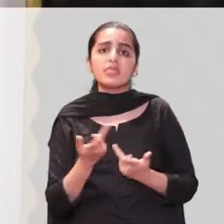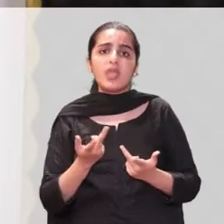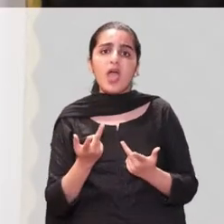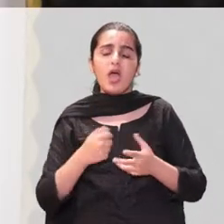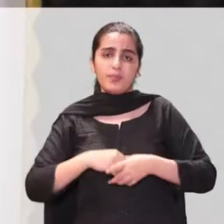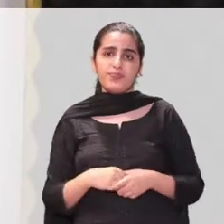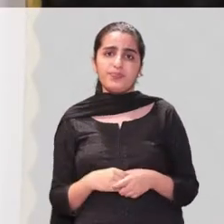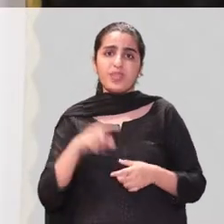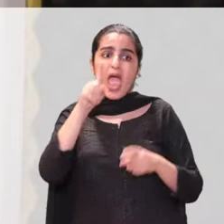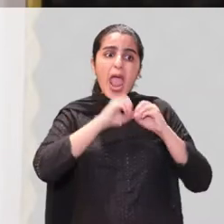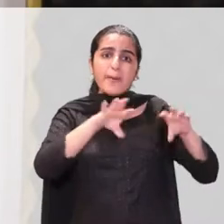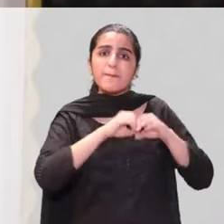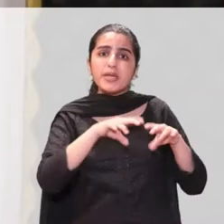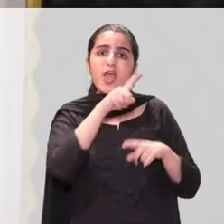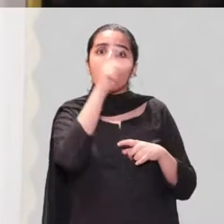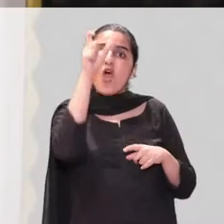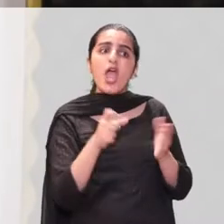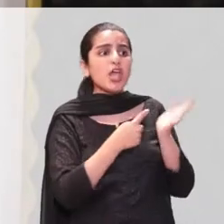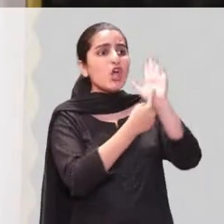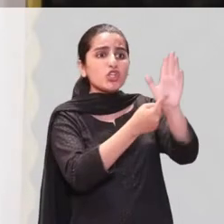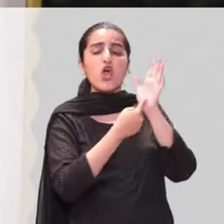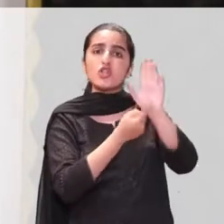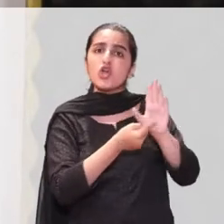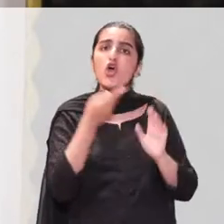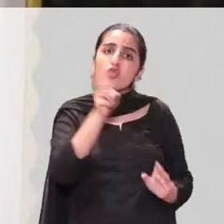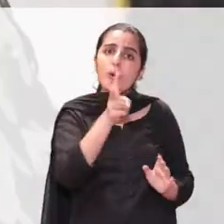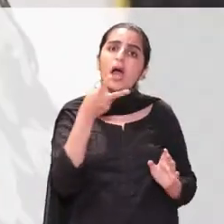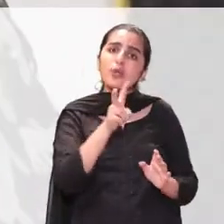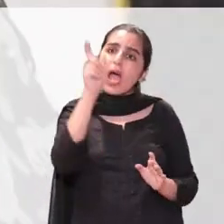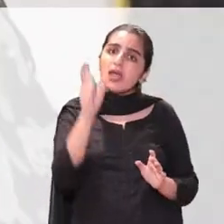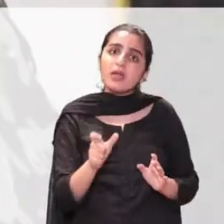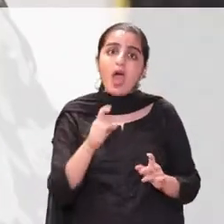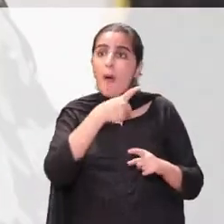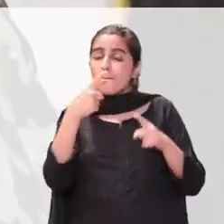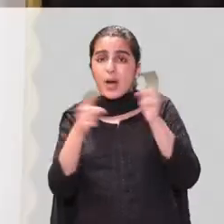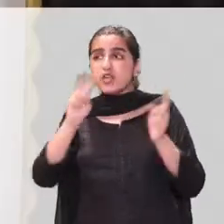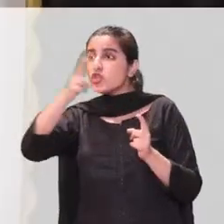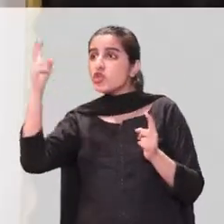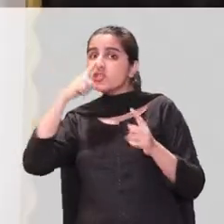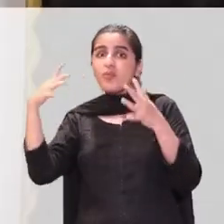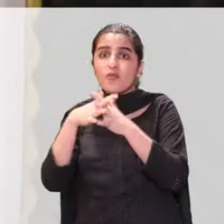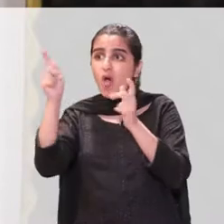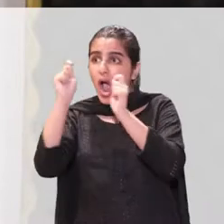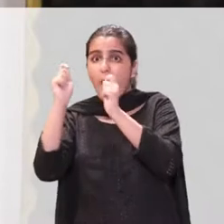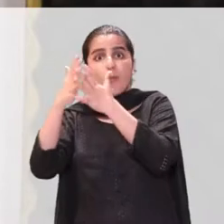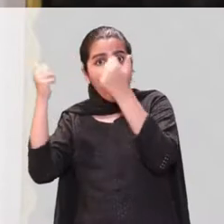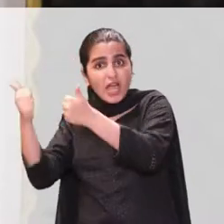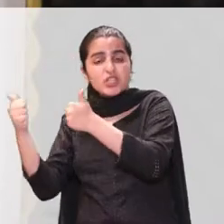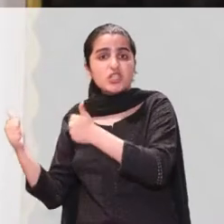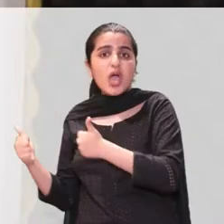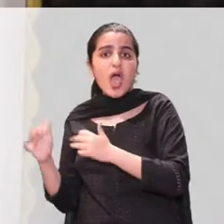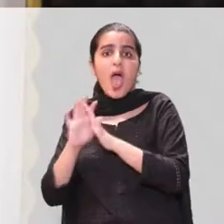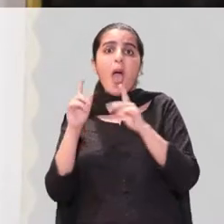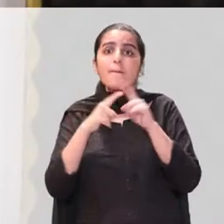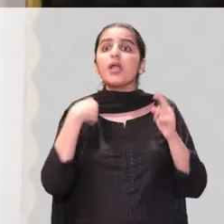मीडिया का एक ही तरह के प्रोफाइल को बहुत ज्यादा टेंशन बहुत अच्छा काम कर रही है